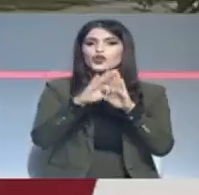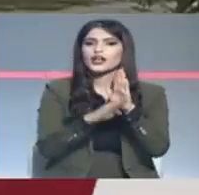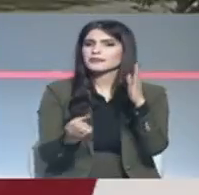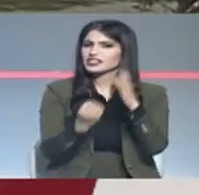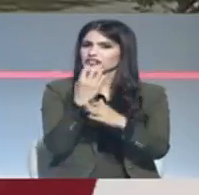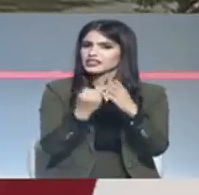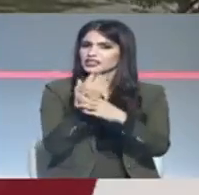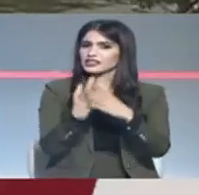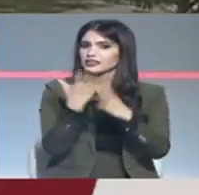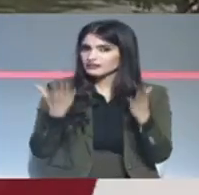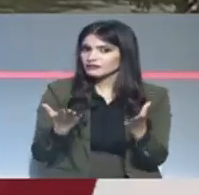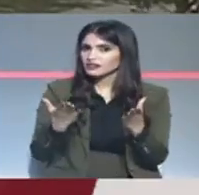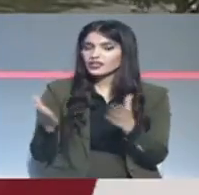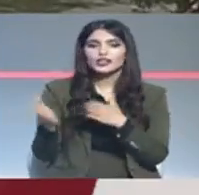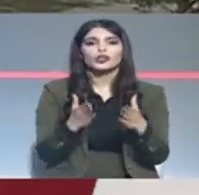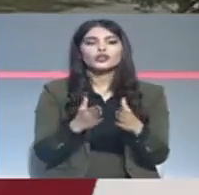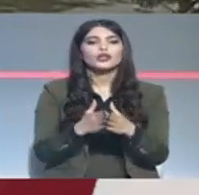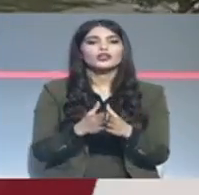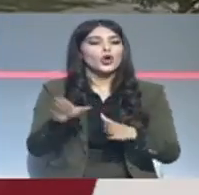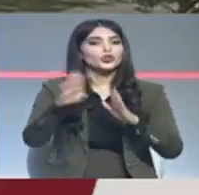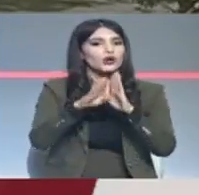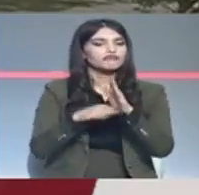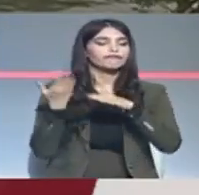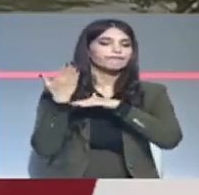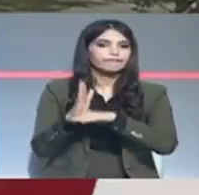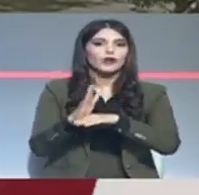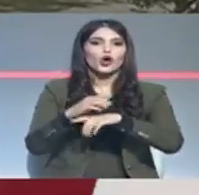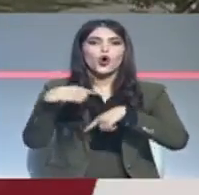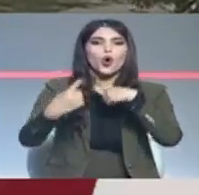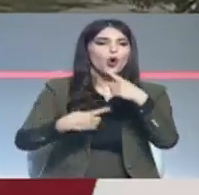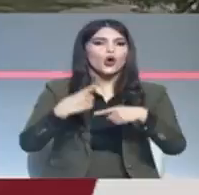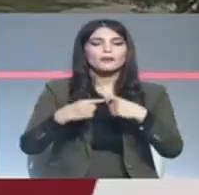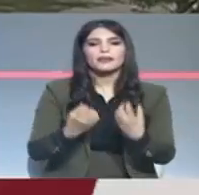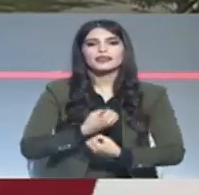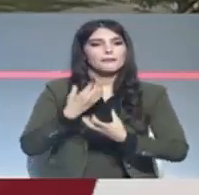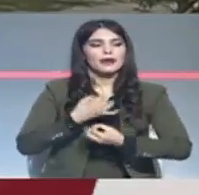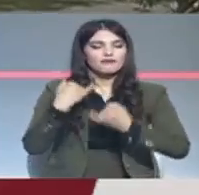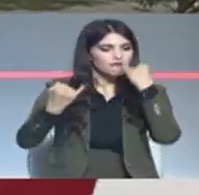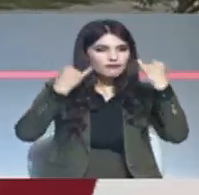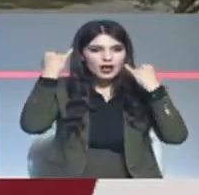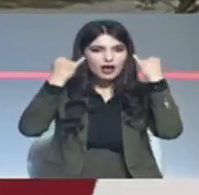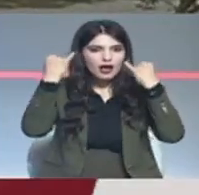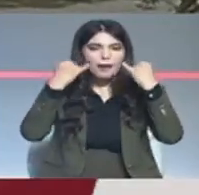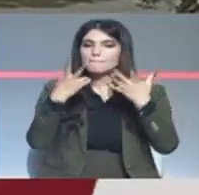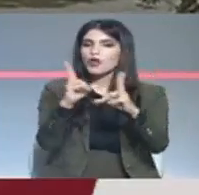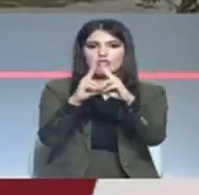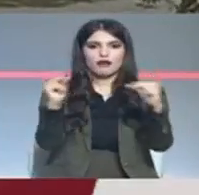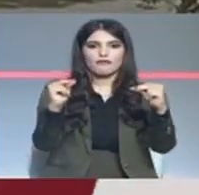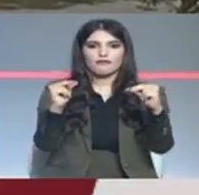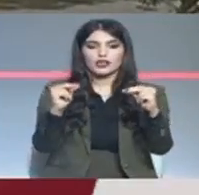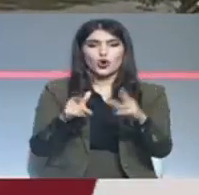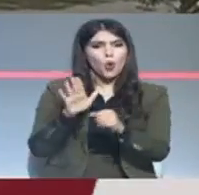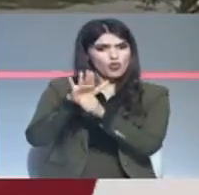التوازن في مختلف الفتيات والبرامج تقدمها لكل الناس بس تعبر عن ارهاب كلماتها شفافيه